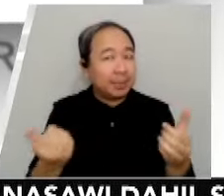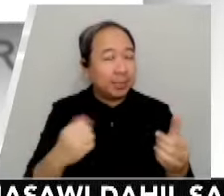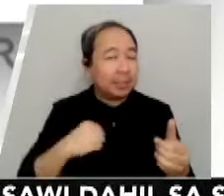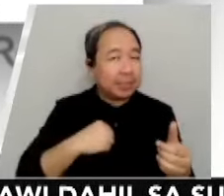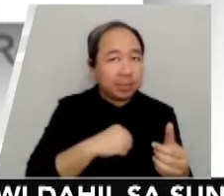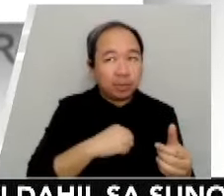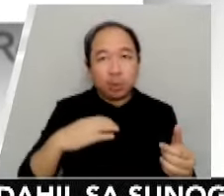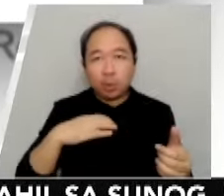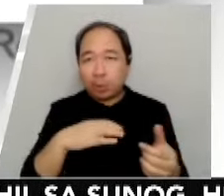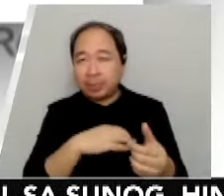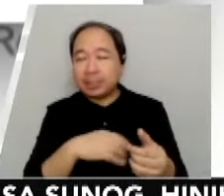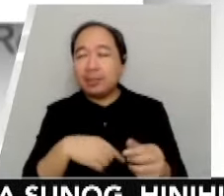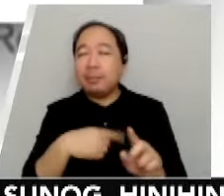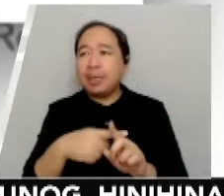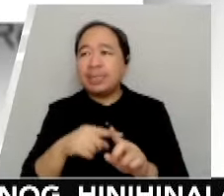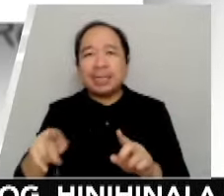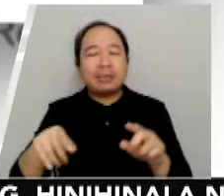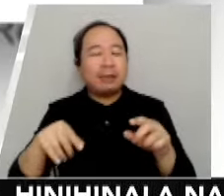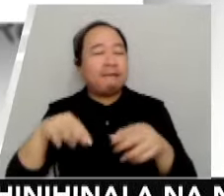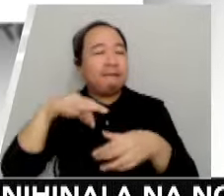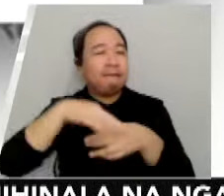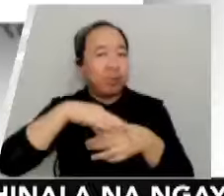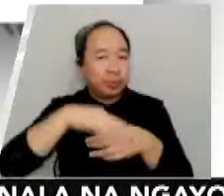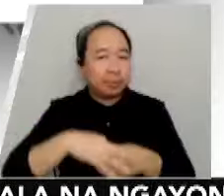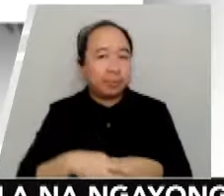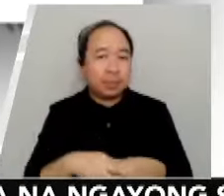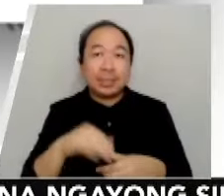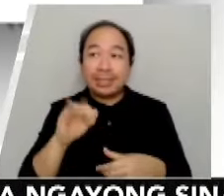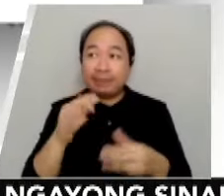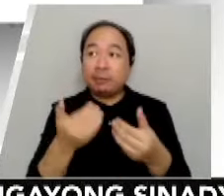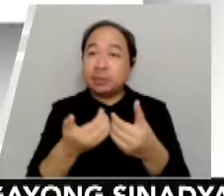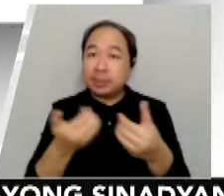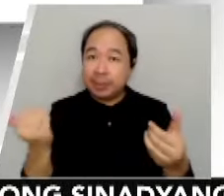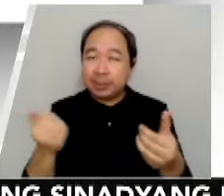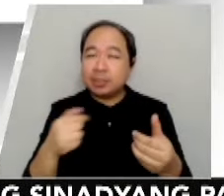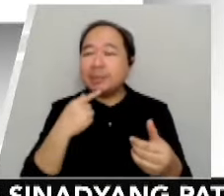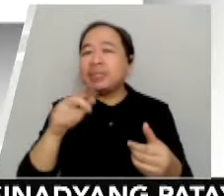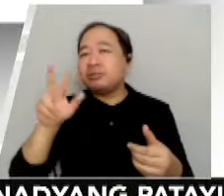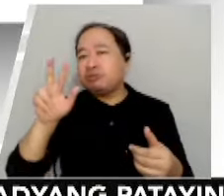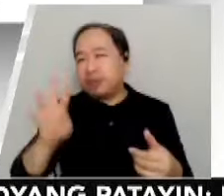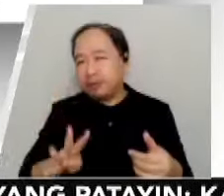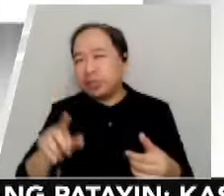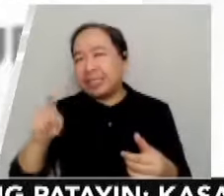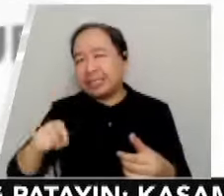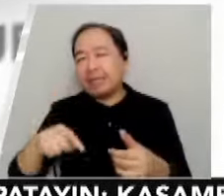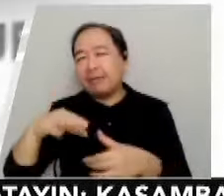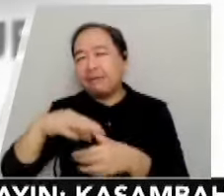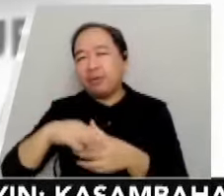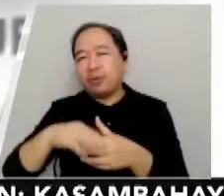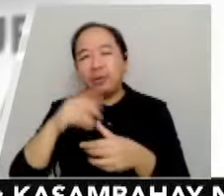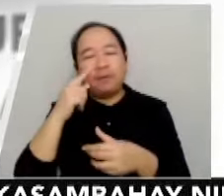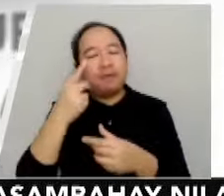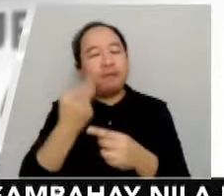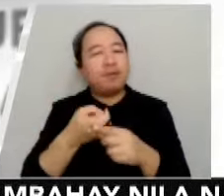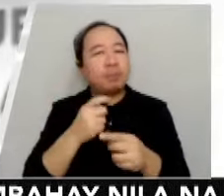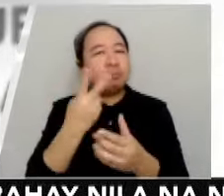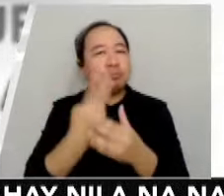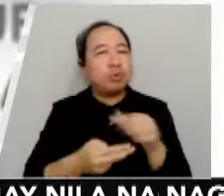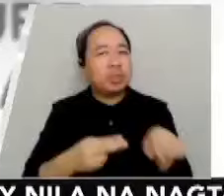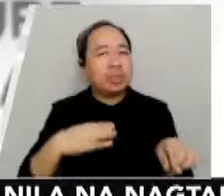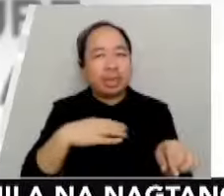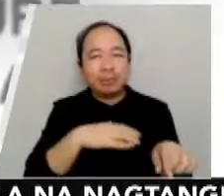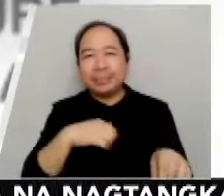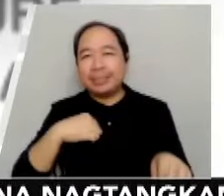ang kanilang pagboto. Sa magkahiwalay na sesyon, 3/4 ang kailangang boto mula sa 2 kapulungan. At kapag magkaiba ang bersyon